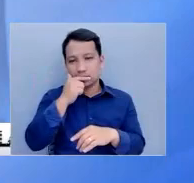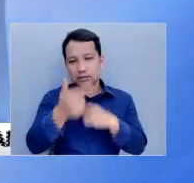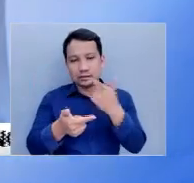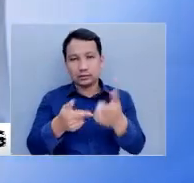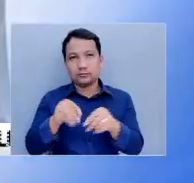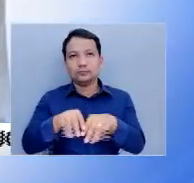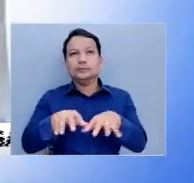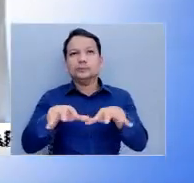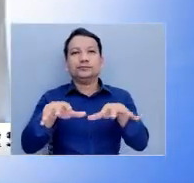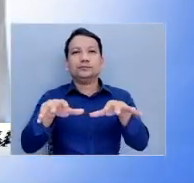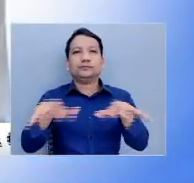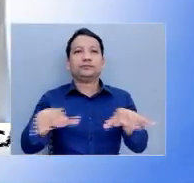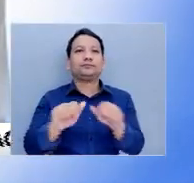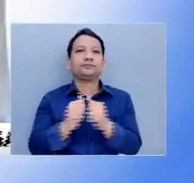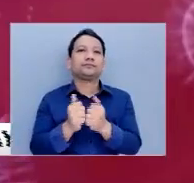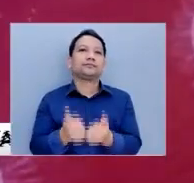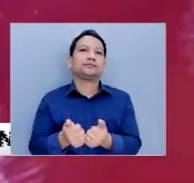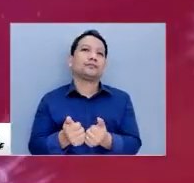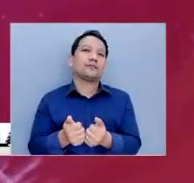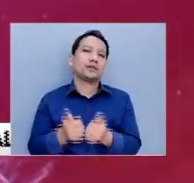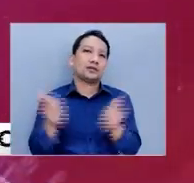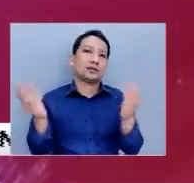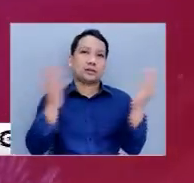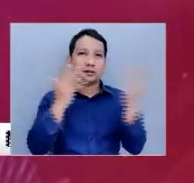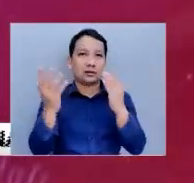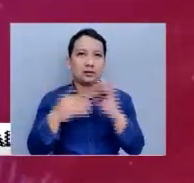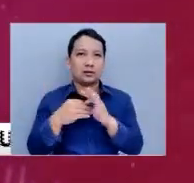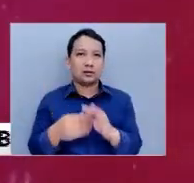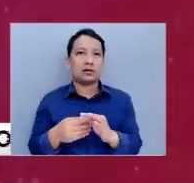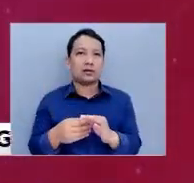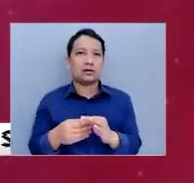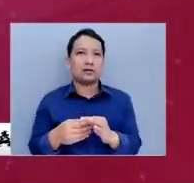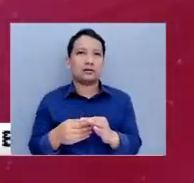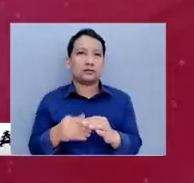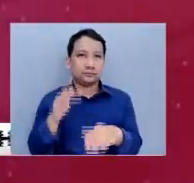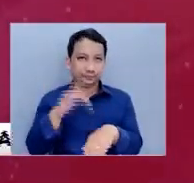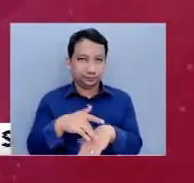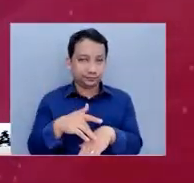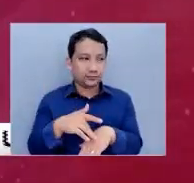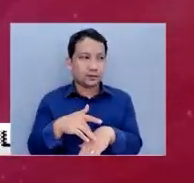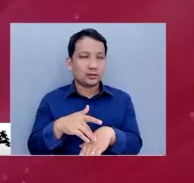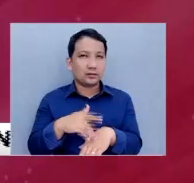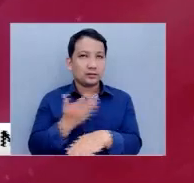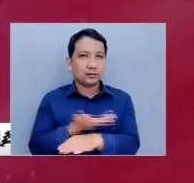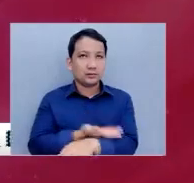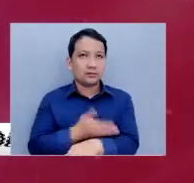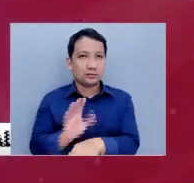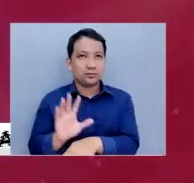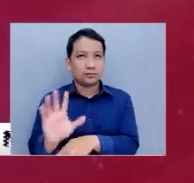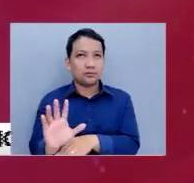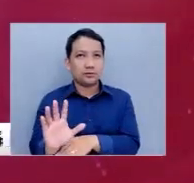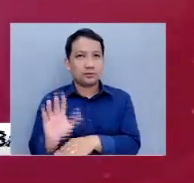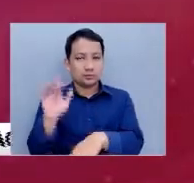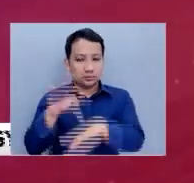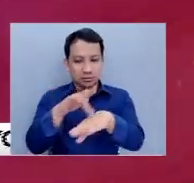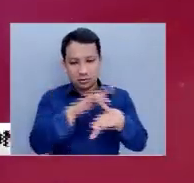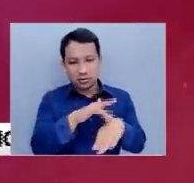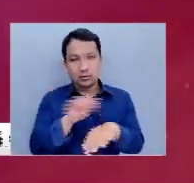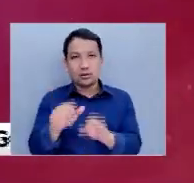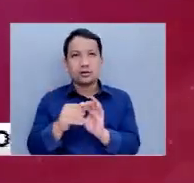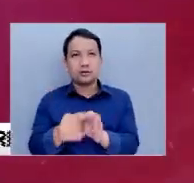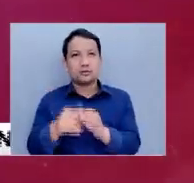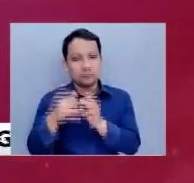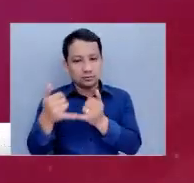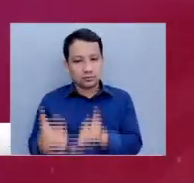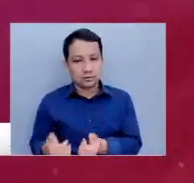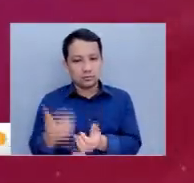ng ubo't sipon sa pamamagitan ng hangin. Pupwede rin direkta na hawakan ang ating mga anak kapag humahawak sila halimbawa sa laruan